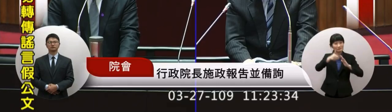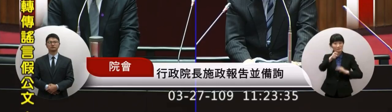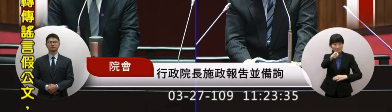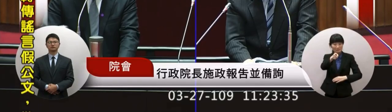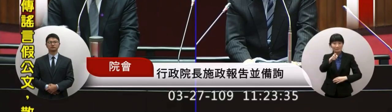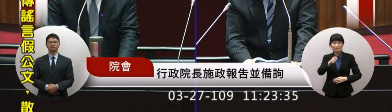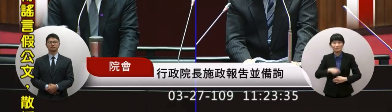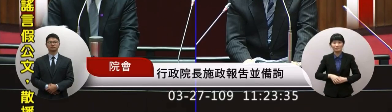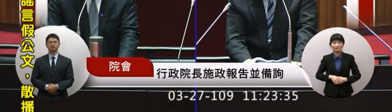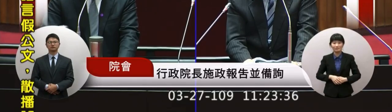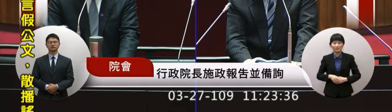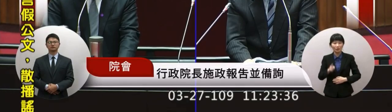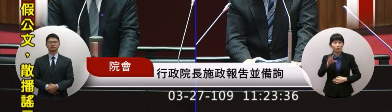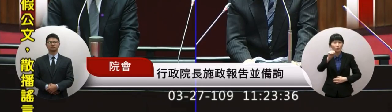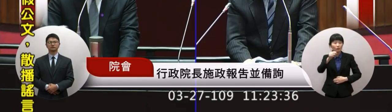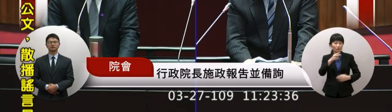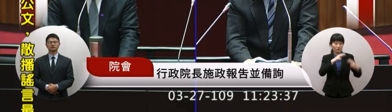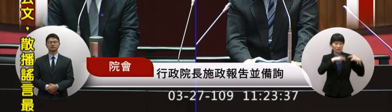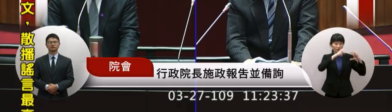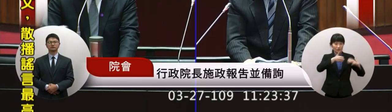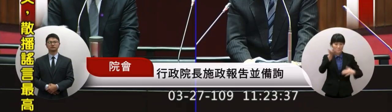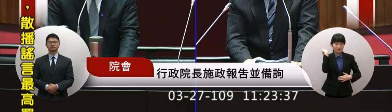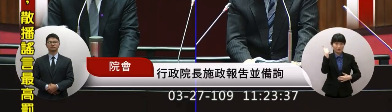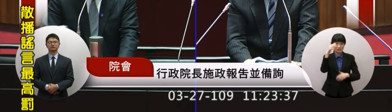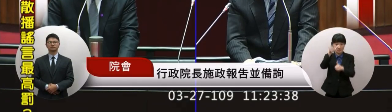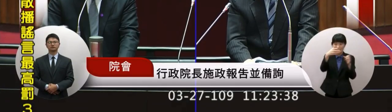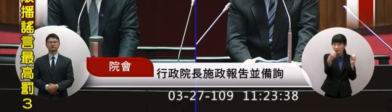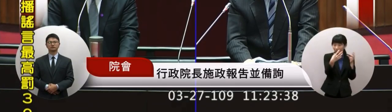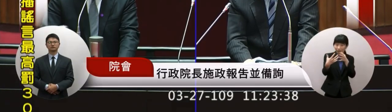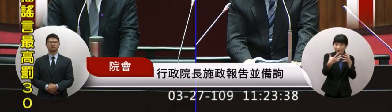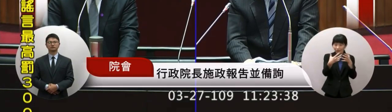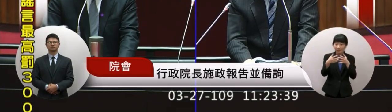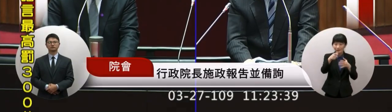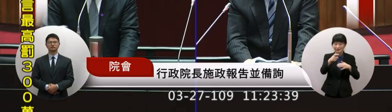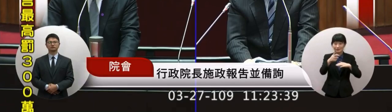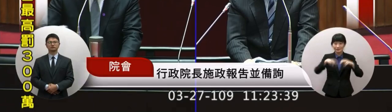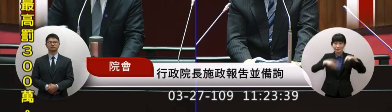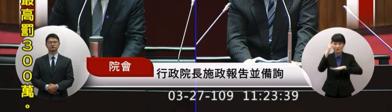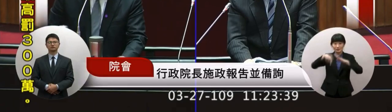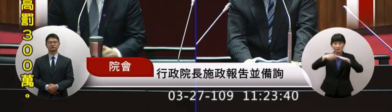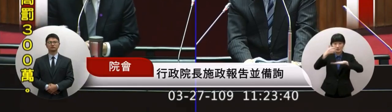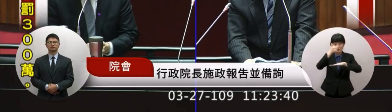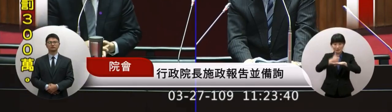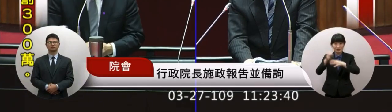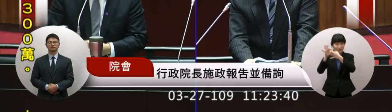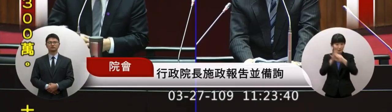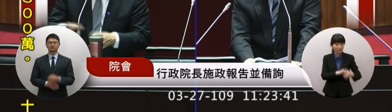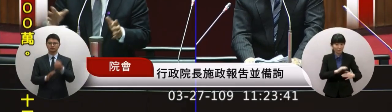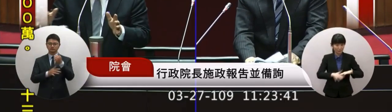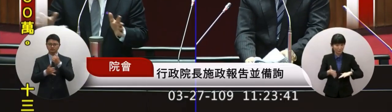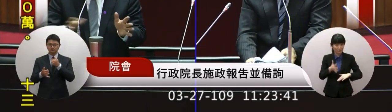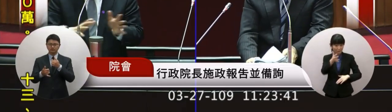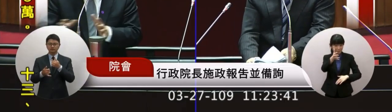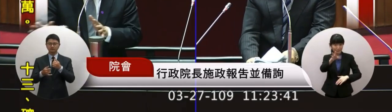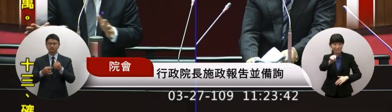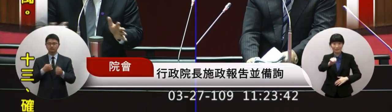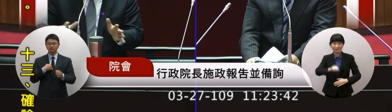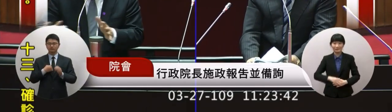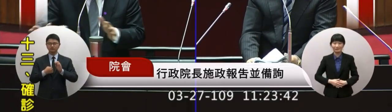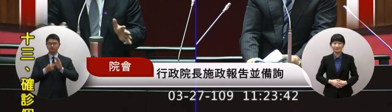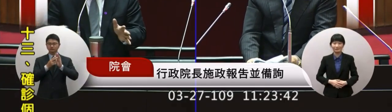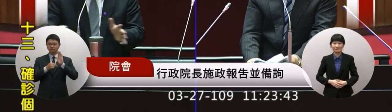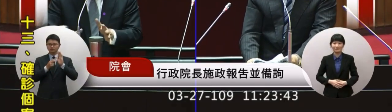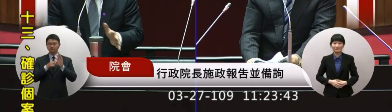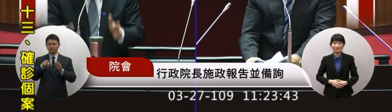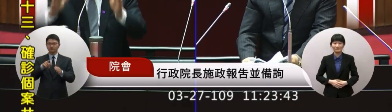那个蔡英文总统有没有跟你谈过？你续任的事情有没有？ 委员，这样哦，这样